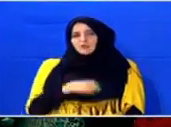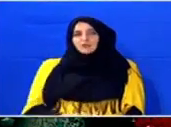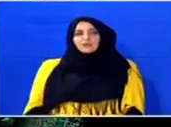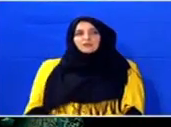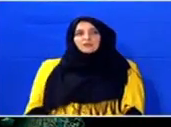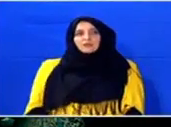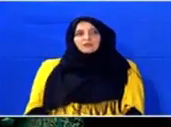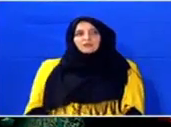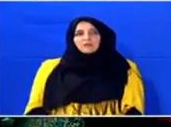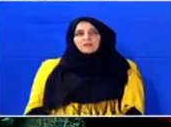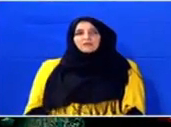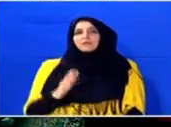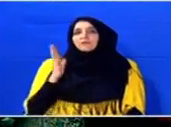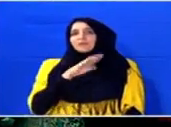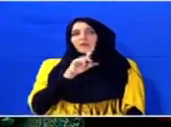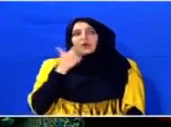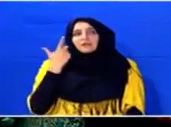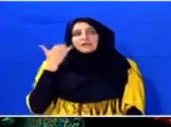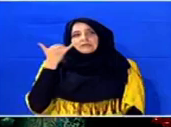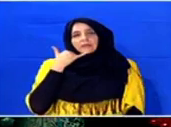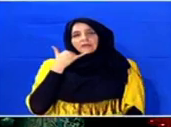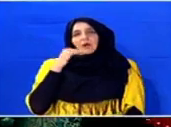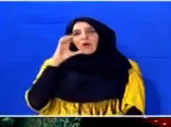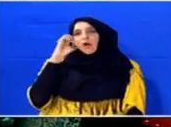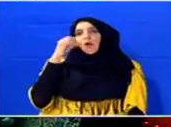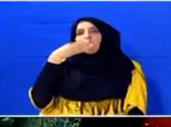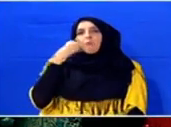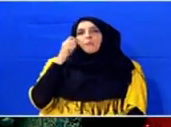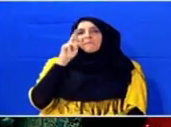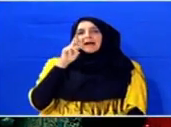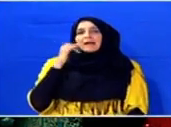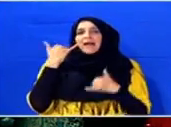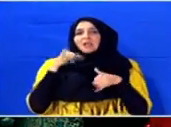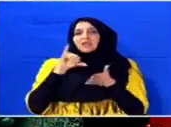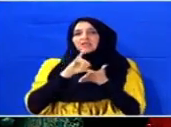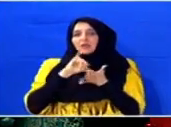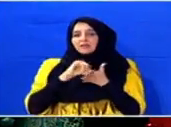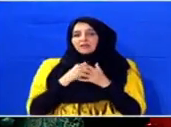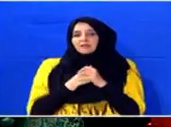ناخذ اتصال اخر عمر من العاصمه السلام عليكم